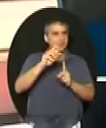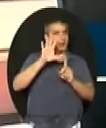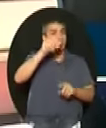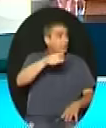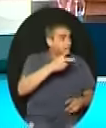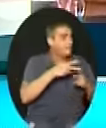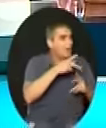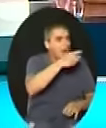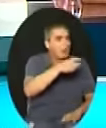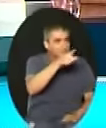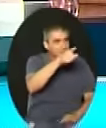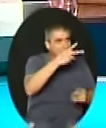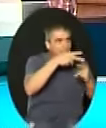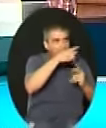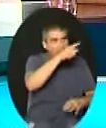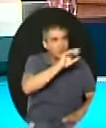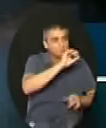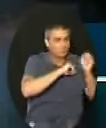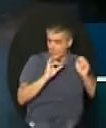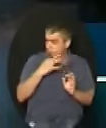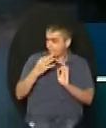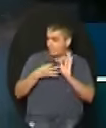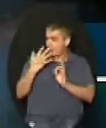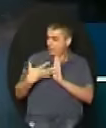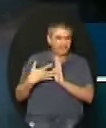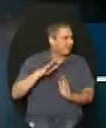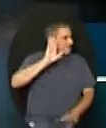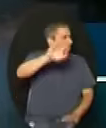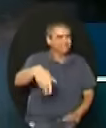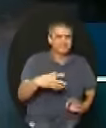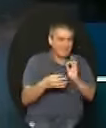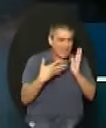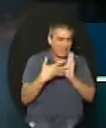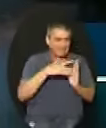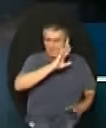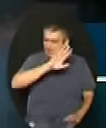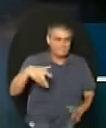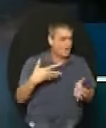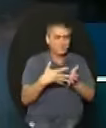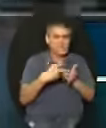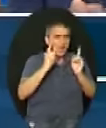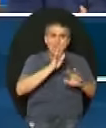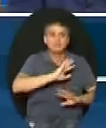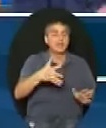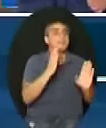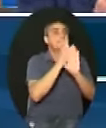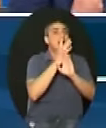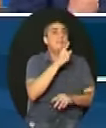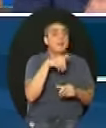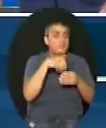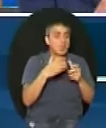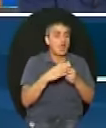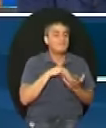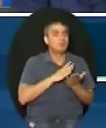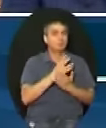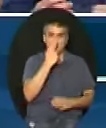זו המחלה. לא. הנה, זו המחלה. לצורכי חקירה. לא לצורכי חקירה ולא לצורכי בדיקה. מחבלים בחברה